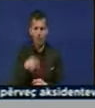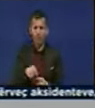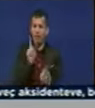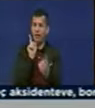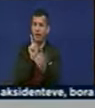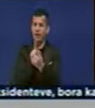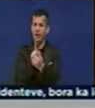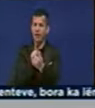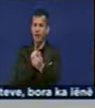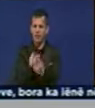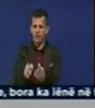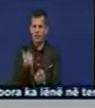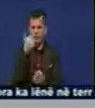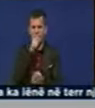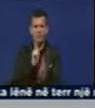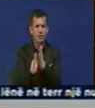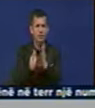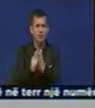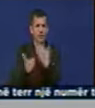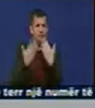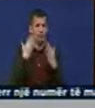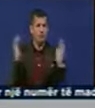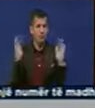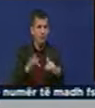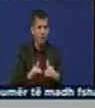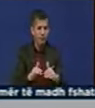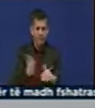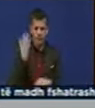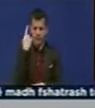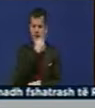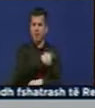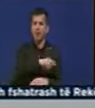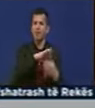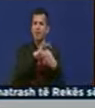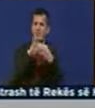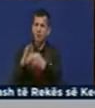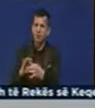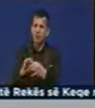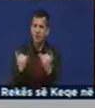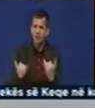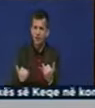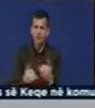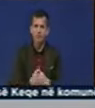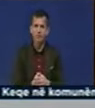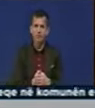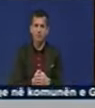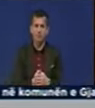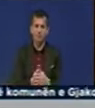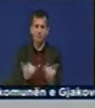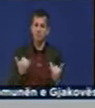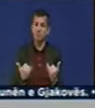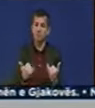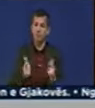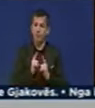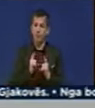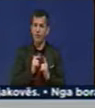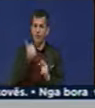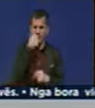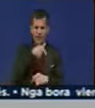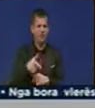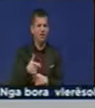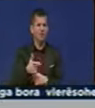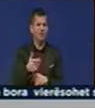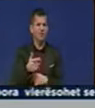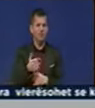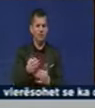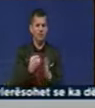të jashtëzakonshëm i cili vazhdon nga viti i kaluar. Sot dita thret që përtej simbolikës që ka